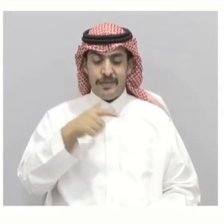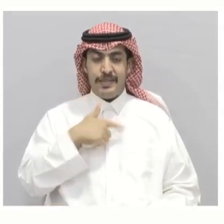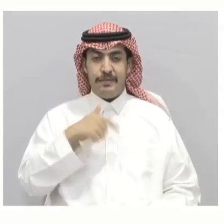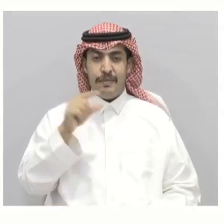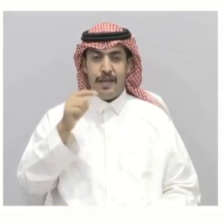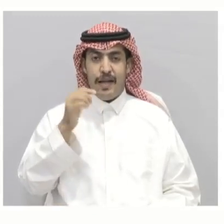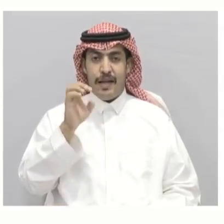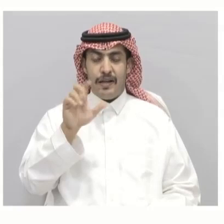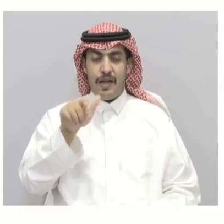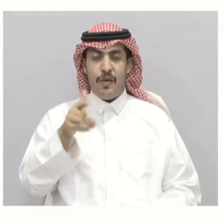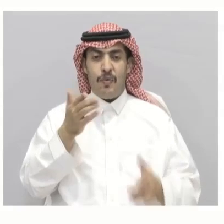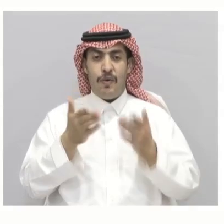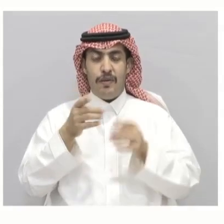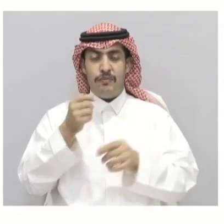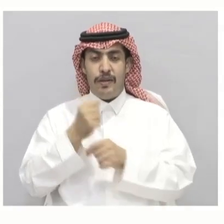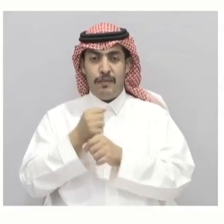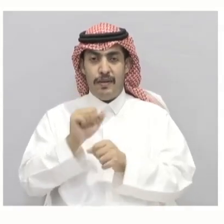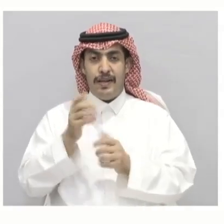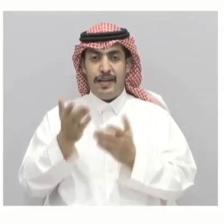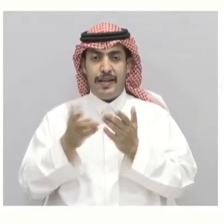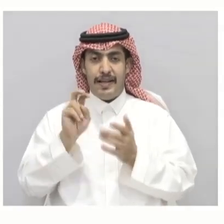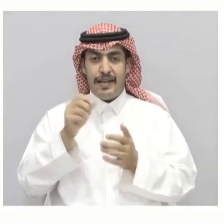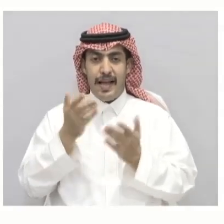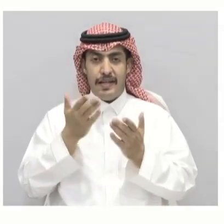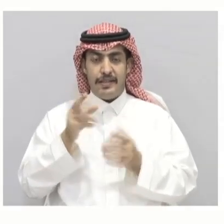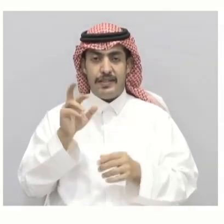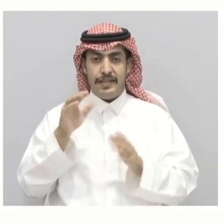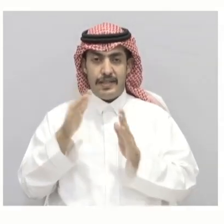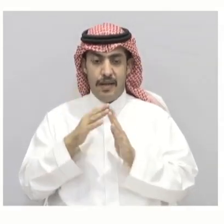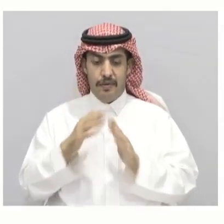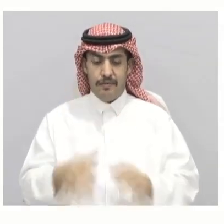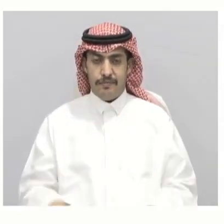الوحده المستخدمه لقياس الزاويه